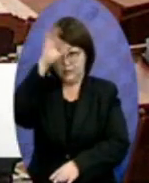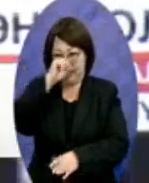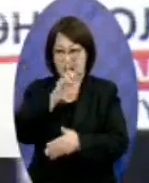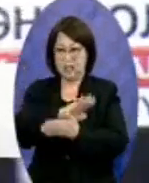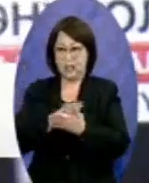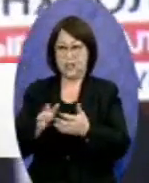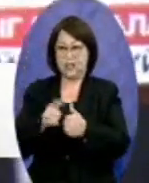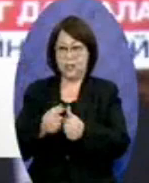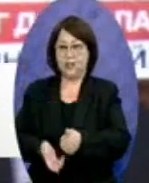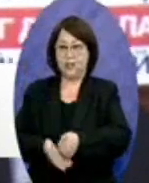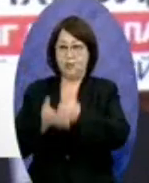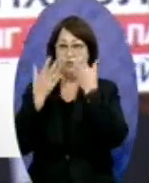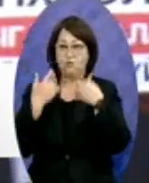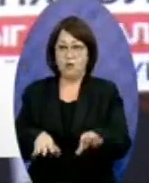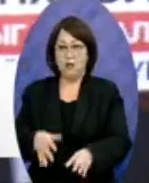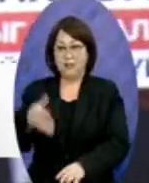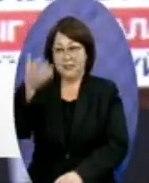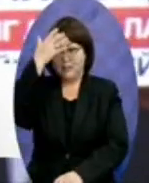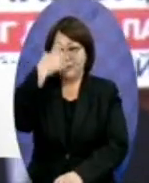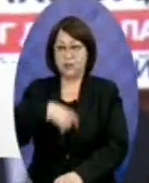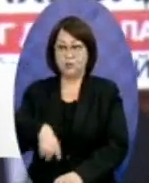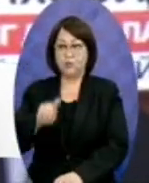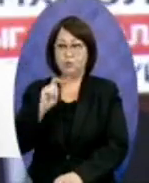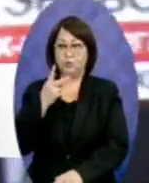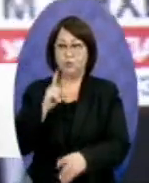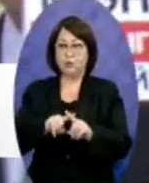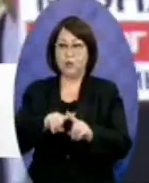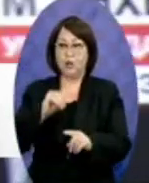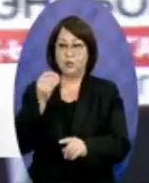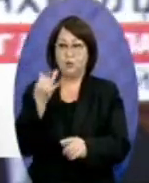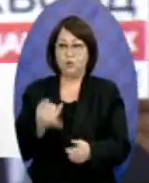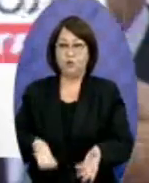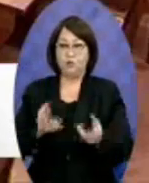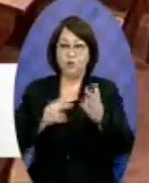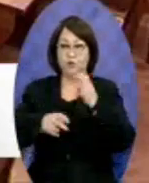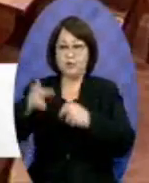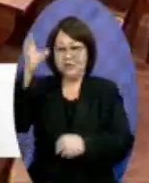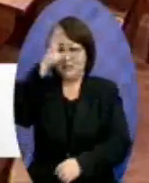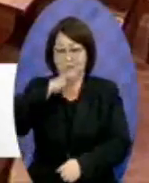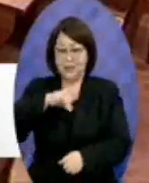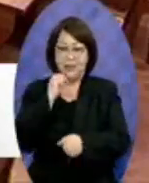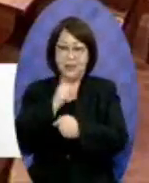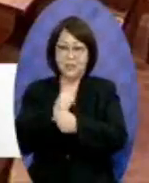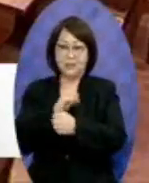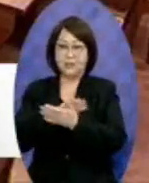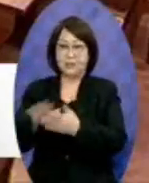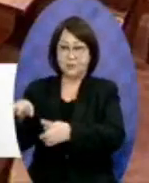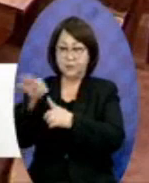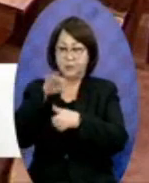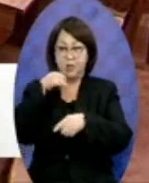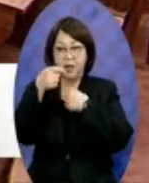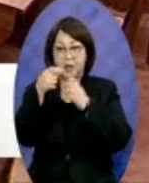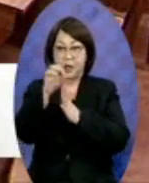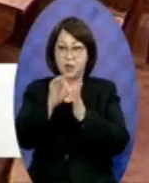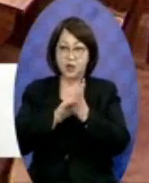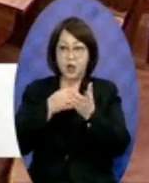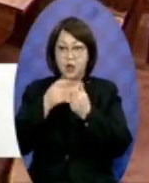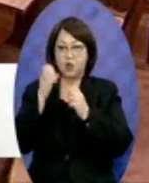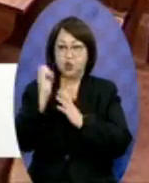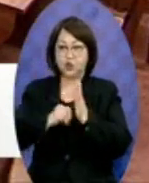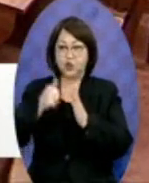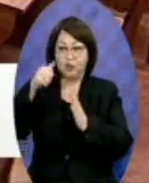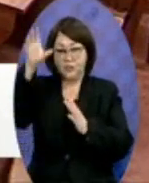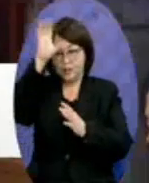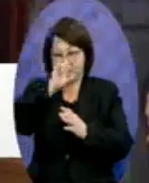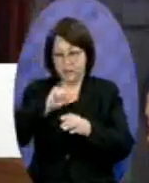байна. Засгийн газрын гишүүн хүнс хөдөө аж ахуй хөнгө үйлдвэрийн сайдыг томилох асуудлыг хилэлцэх учраас ерөнхий сайдыг чуулганы хуралдаанд орж